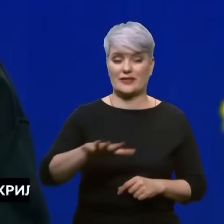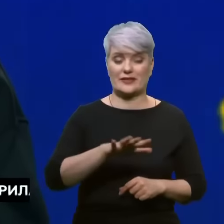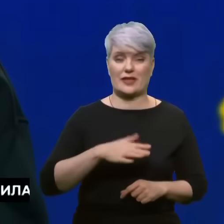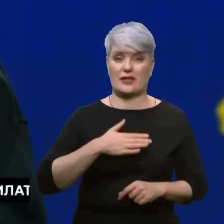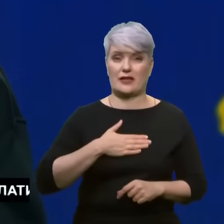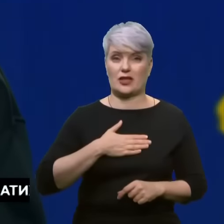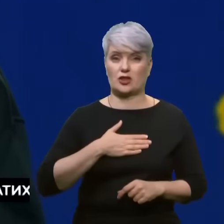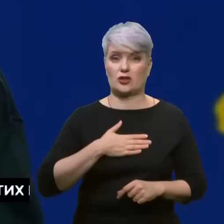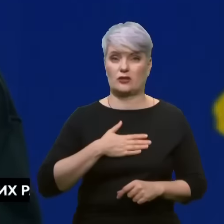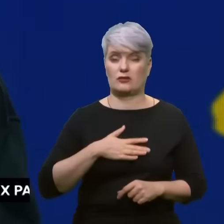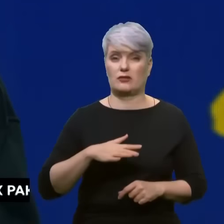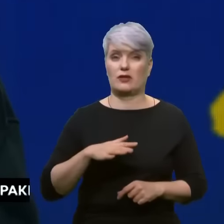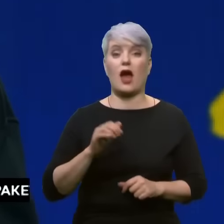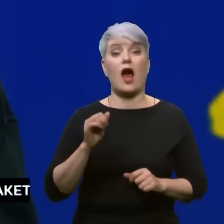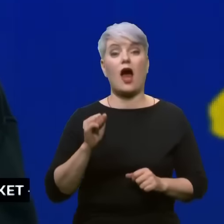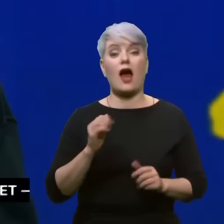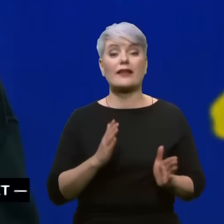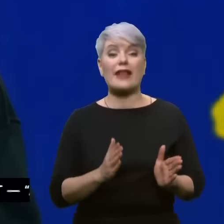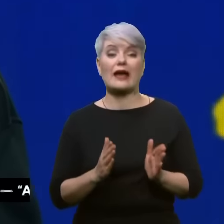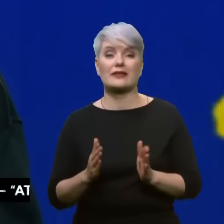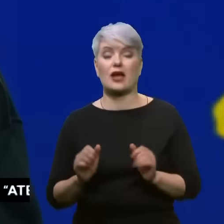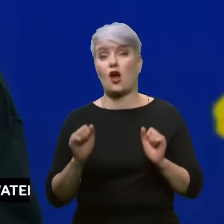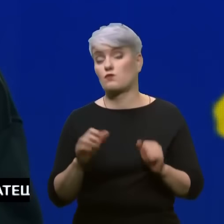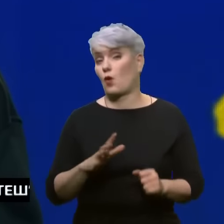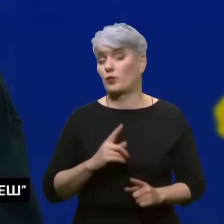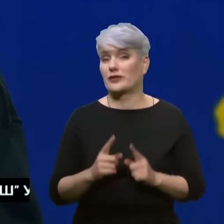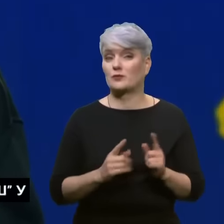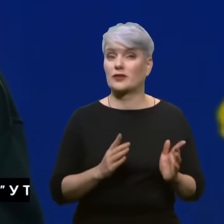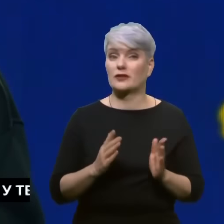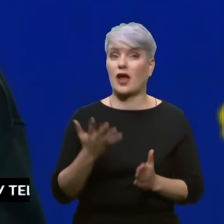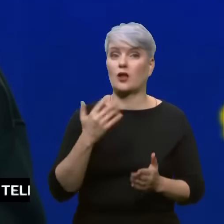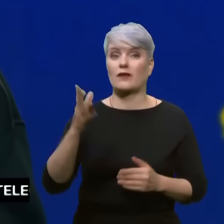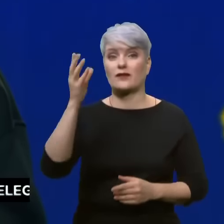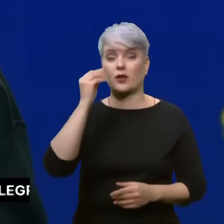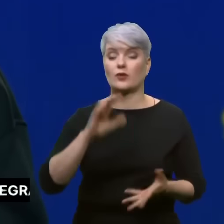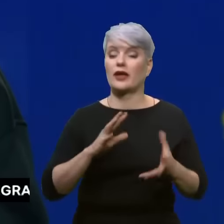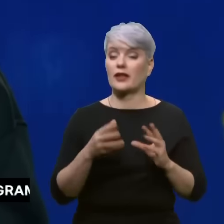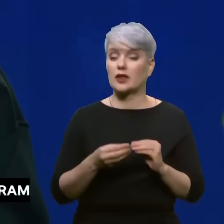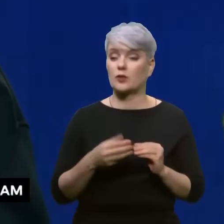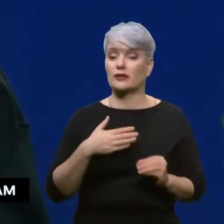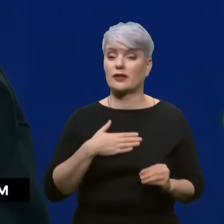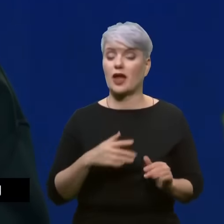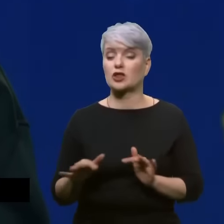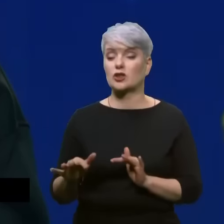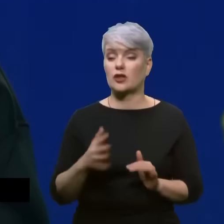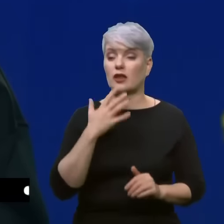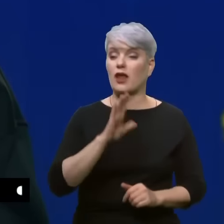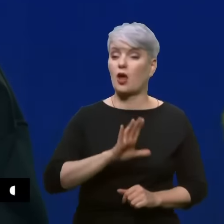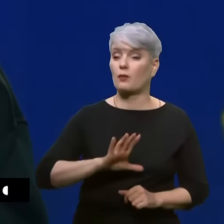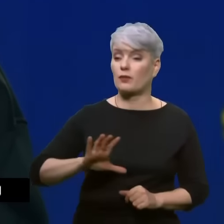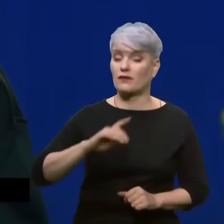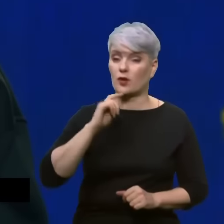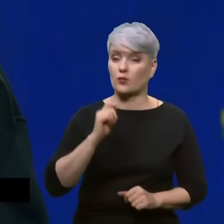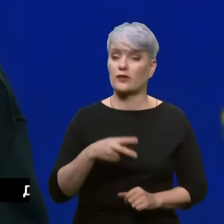бути змінена тактика після того, як буде враховані результати наших дій на півдні України